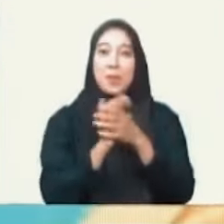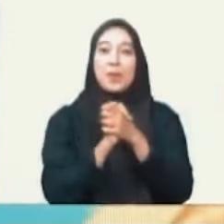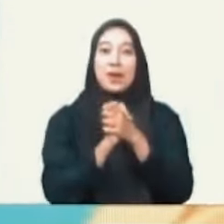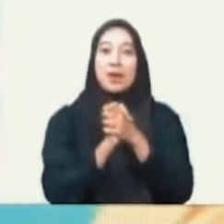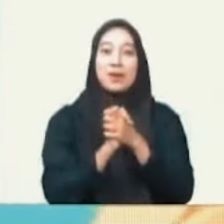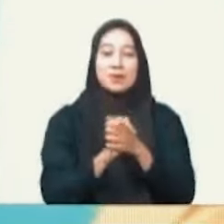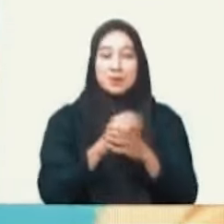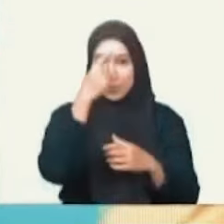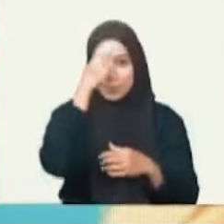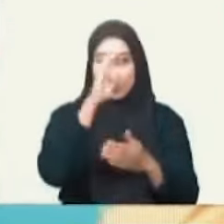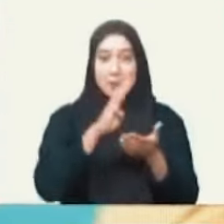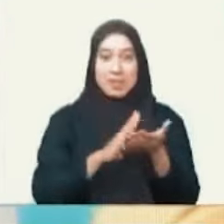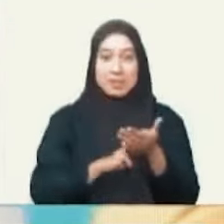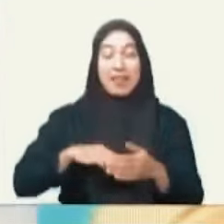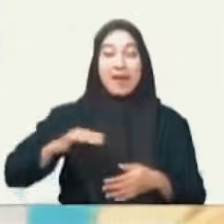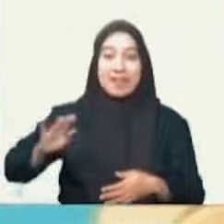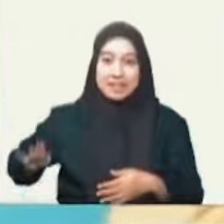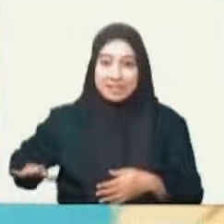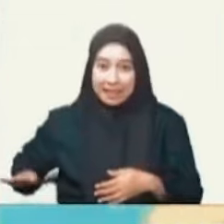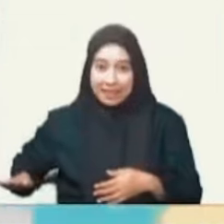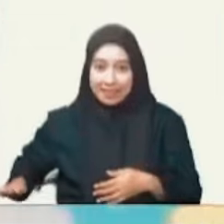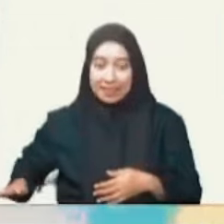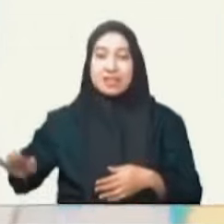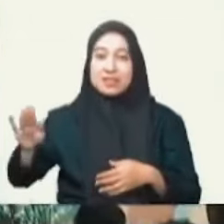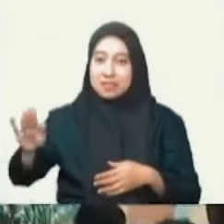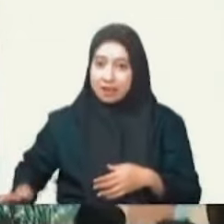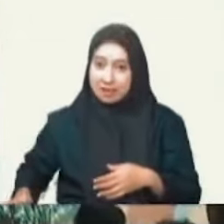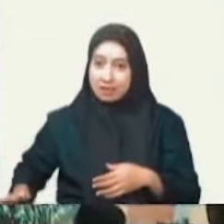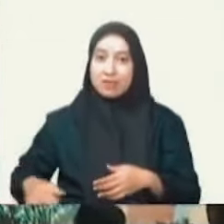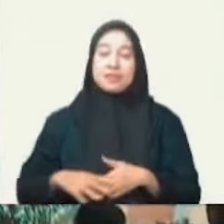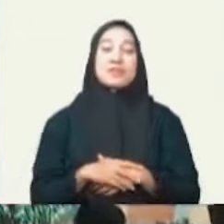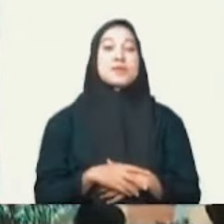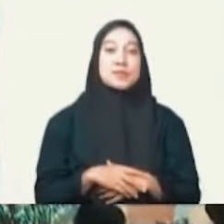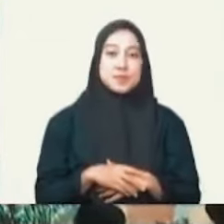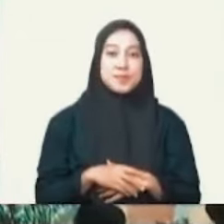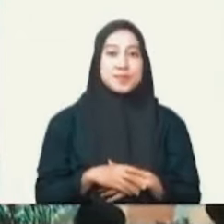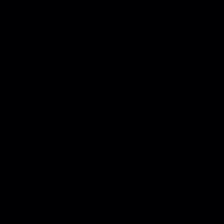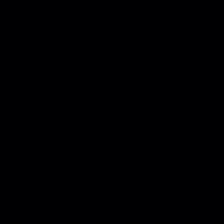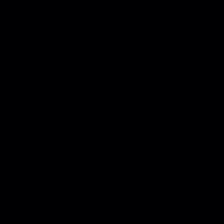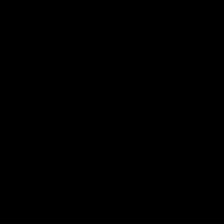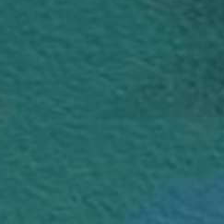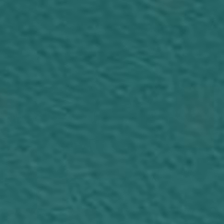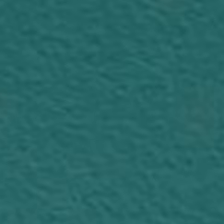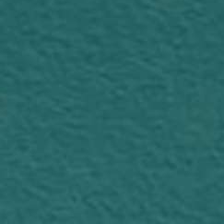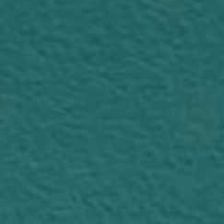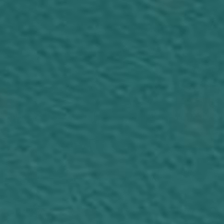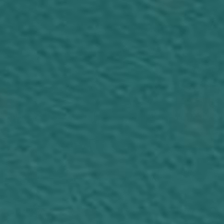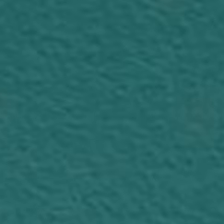Baik. Kita habiskan waktu dulu. 2-1.